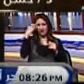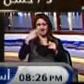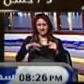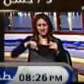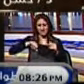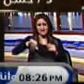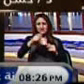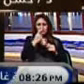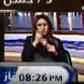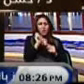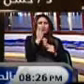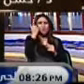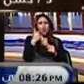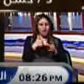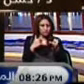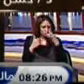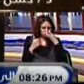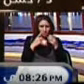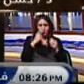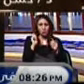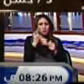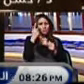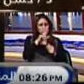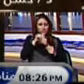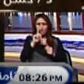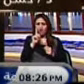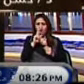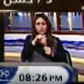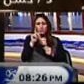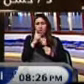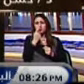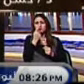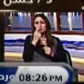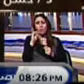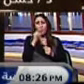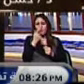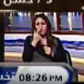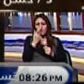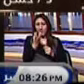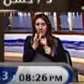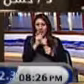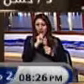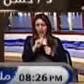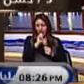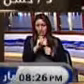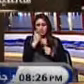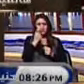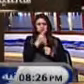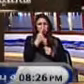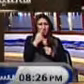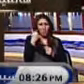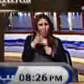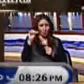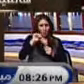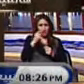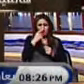فدي على طول المواطن المفروض ان هو يعني ما يحاولش يستخدمها. اذا المواطن ما قدرش